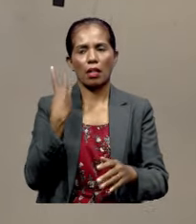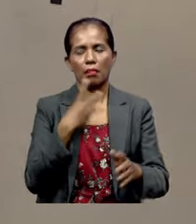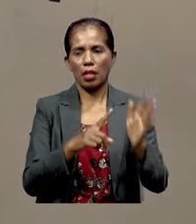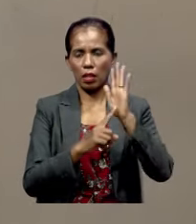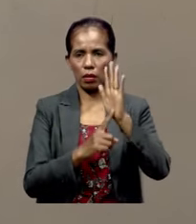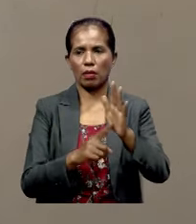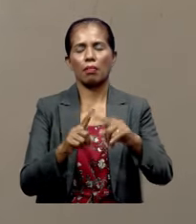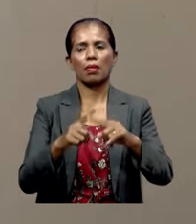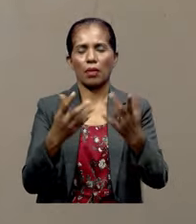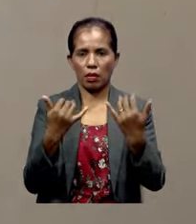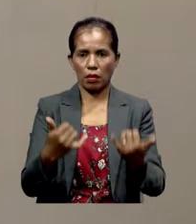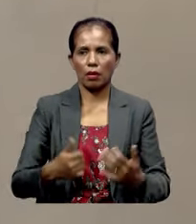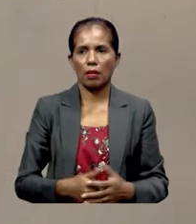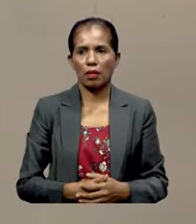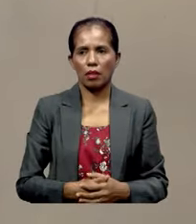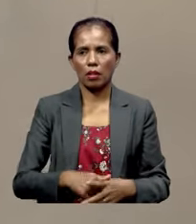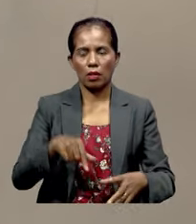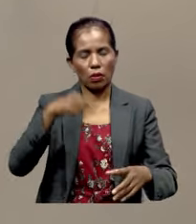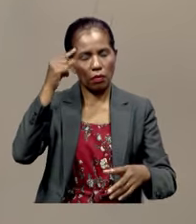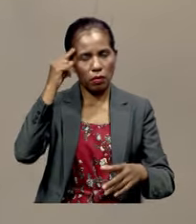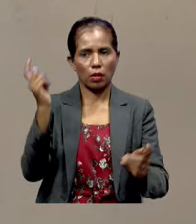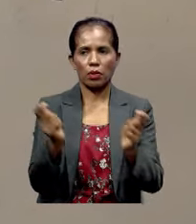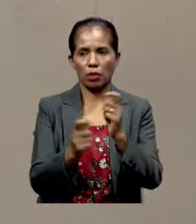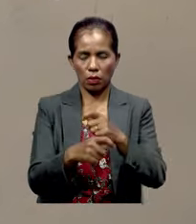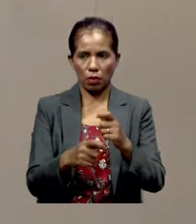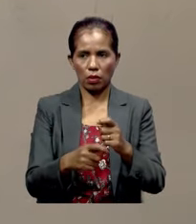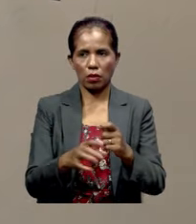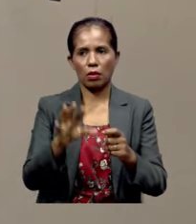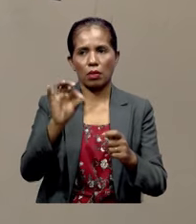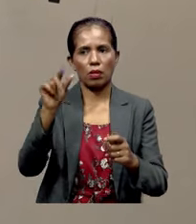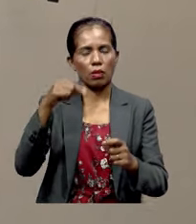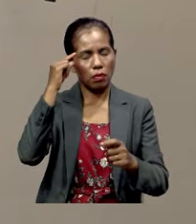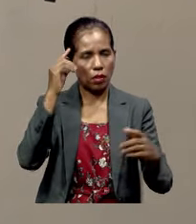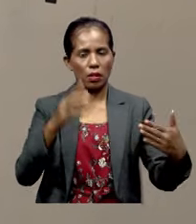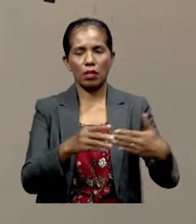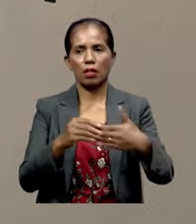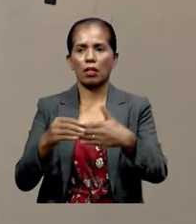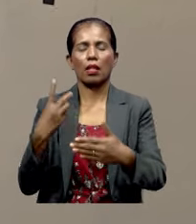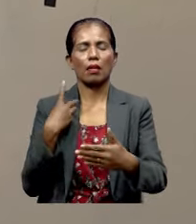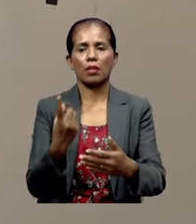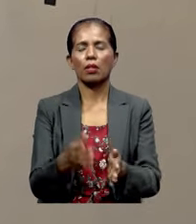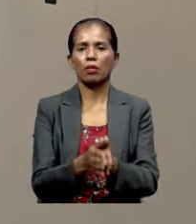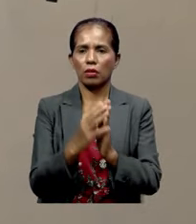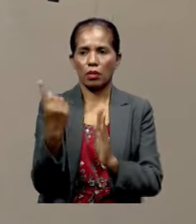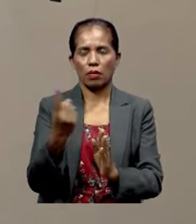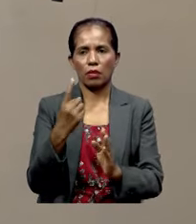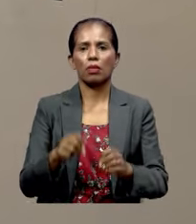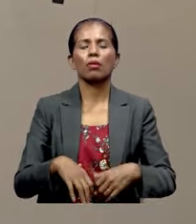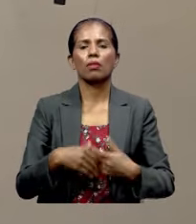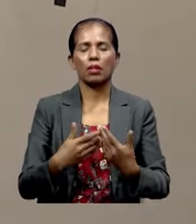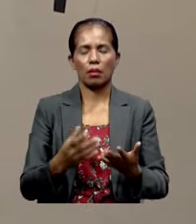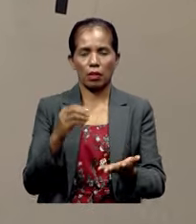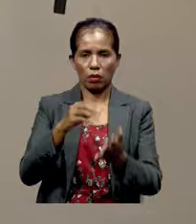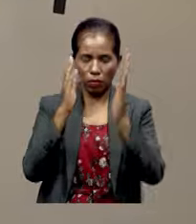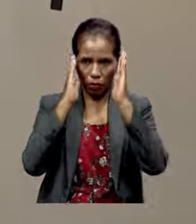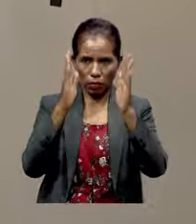mebe dadang me ya gubernasau troka mal antau nunu gubernu maka lidera la mebe ami usu napatin para wensa bele tau atensau